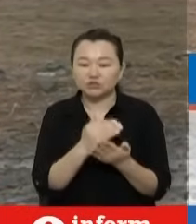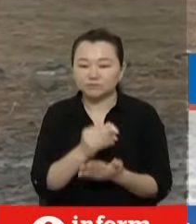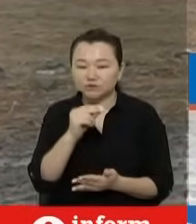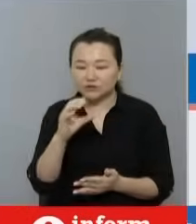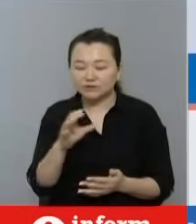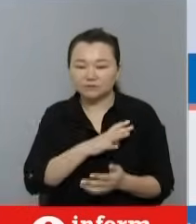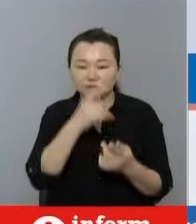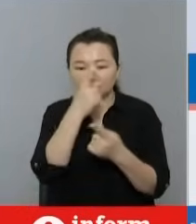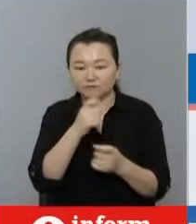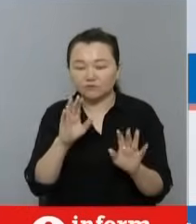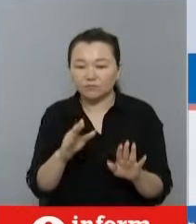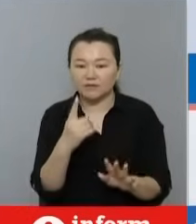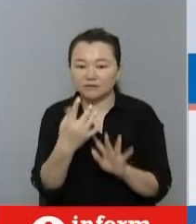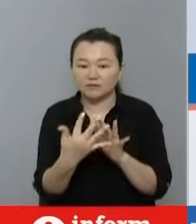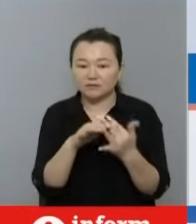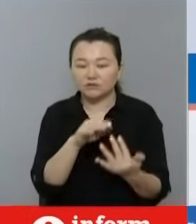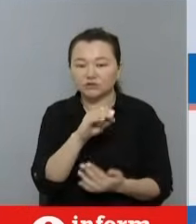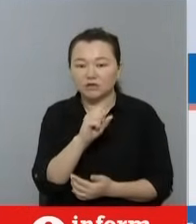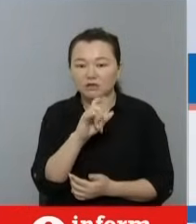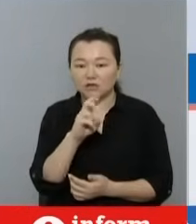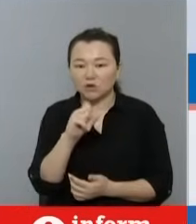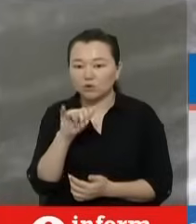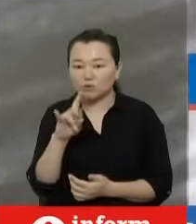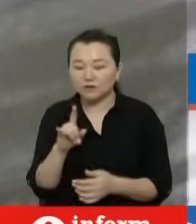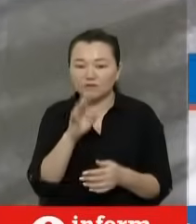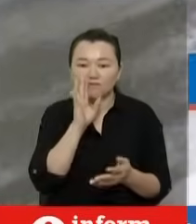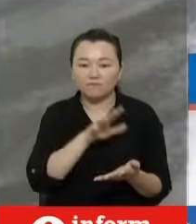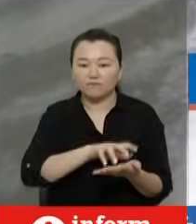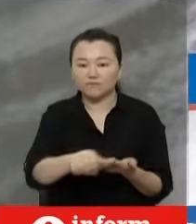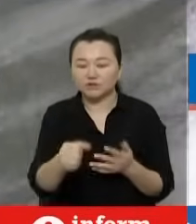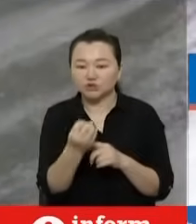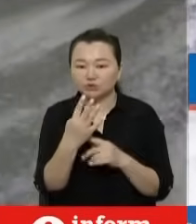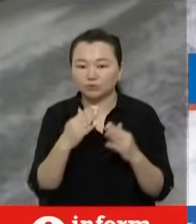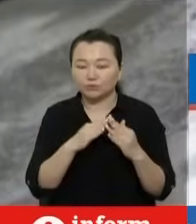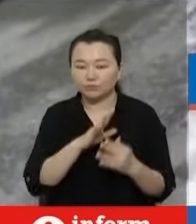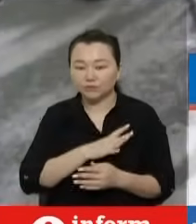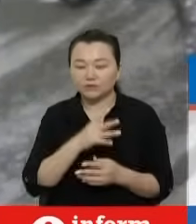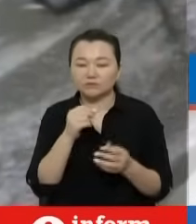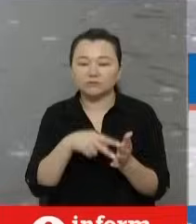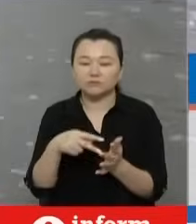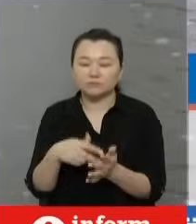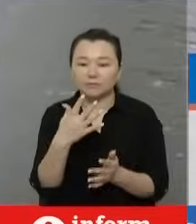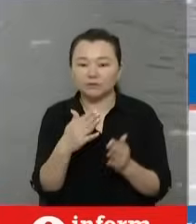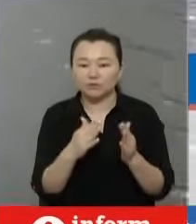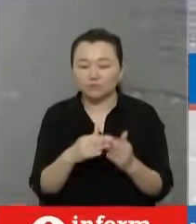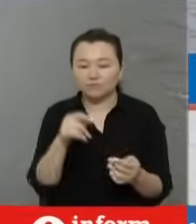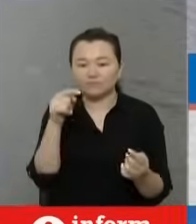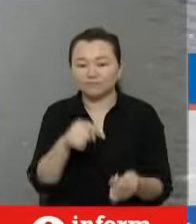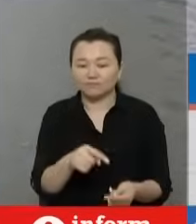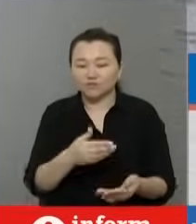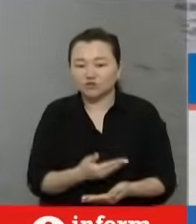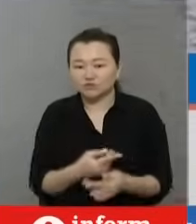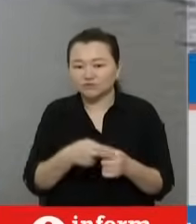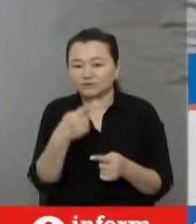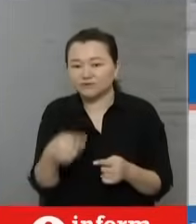объявлен только в одном селе Жалаулы. Там талые воды подтопили 14 домов. По итогам оценки 5 домов признаны аварийными, а